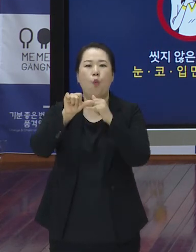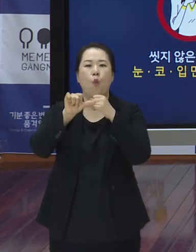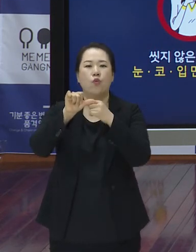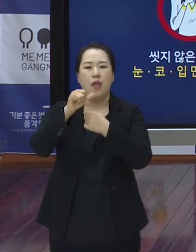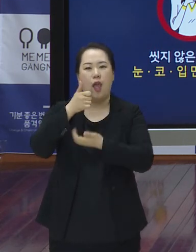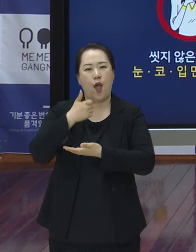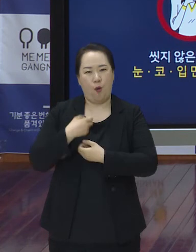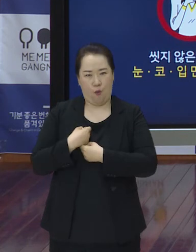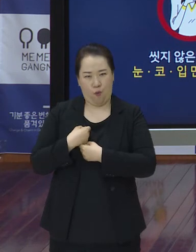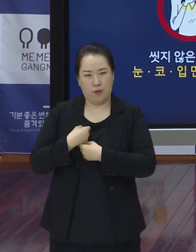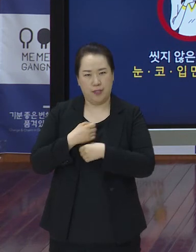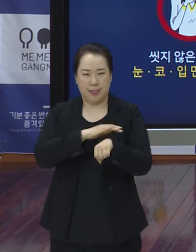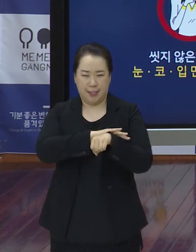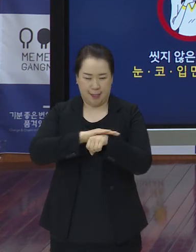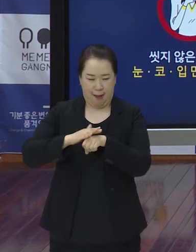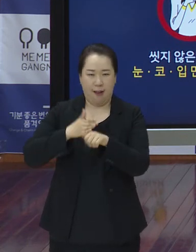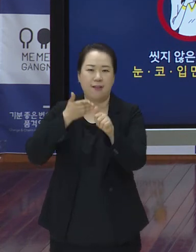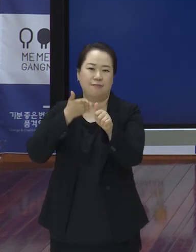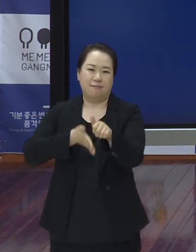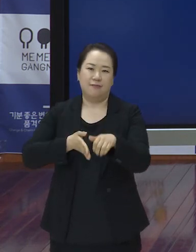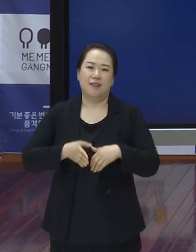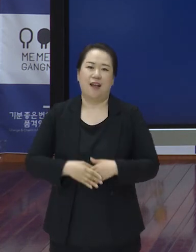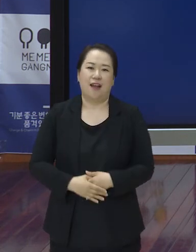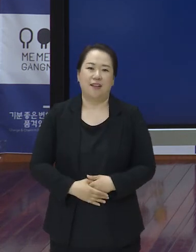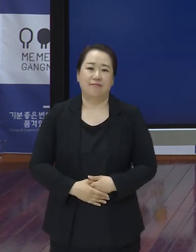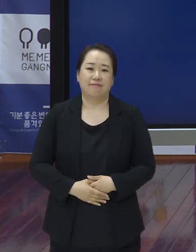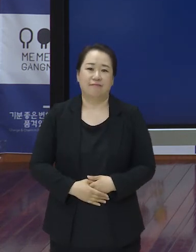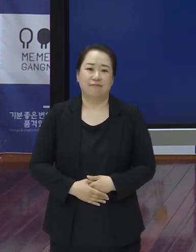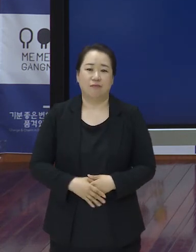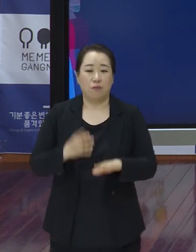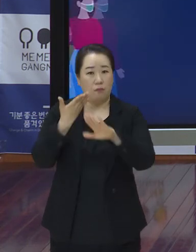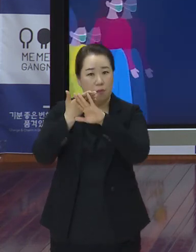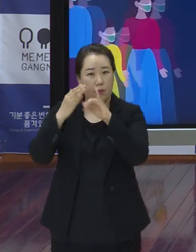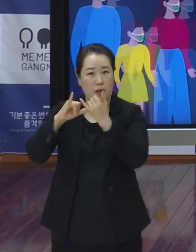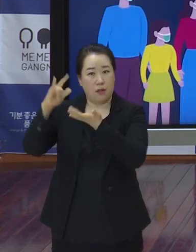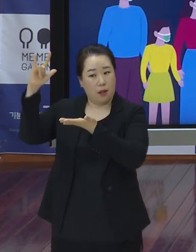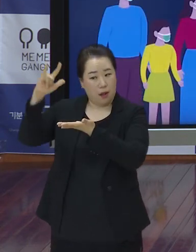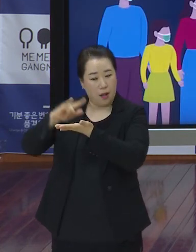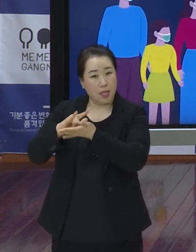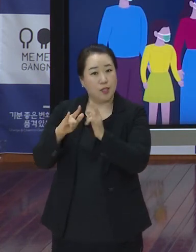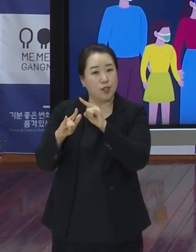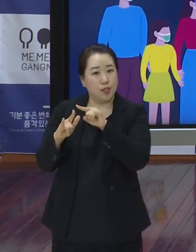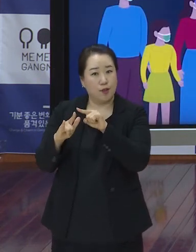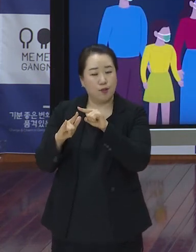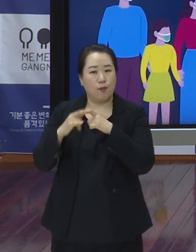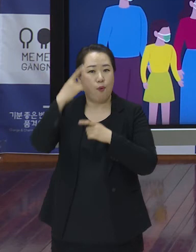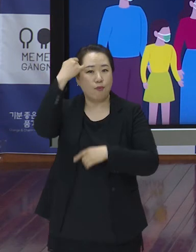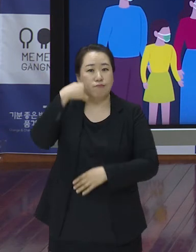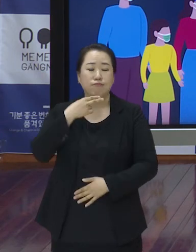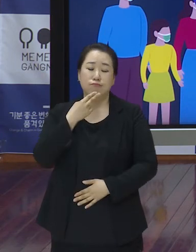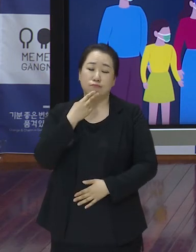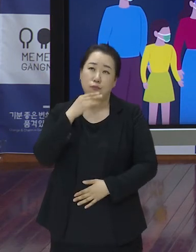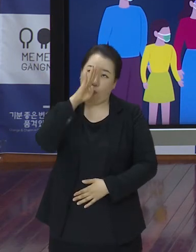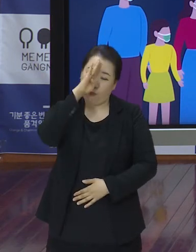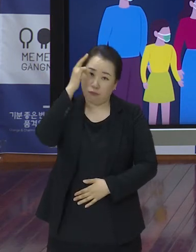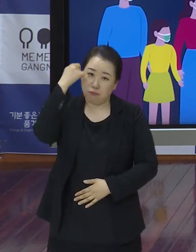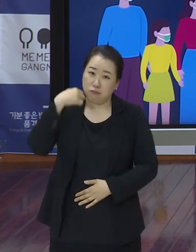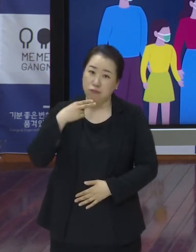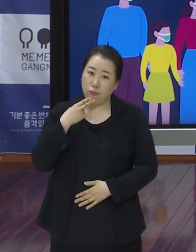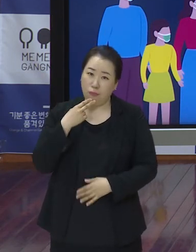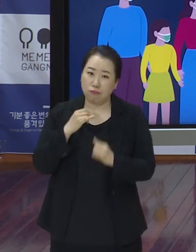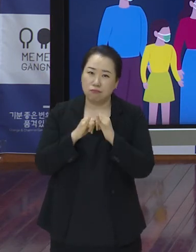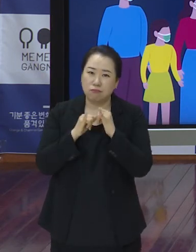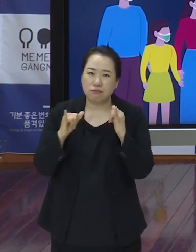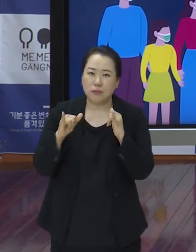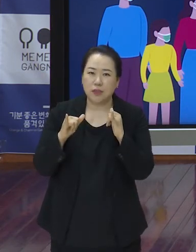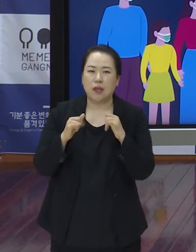꼭 지켜주시기를 당부드립니다. 그리고 해외 입국자 중 무증상 확진자가 절반 이상을